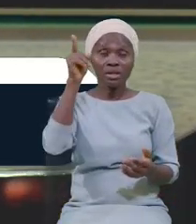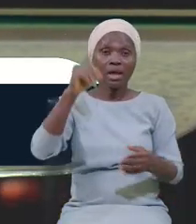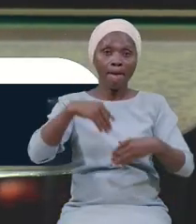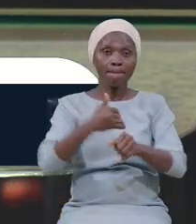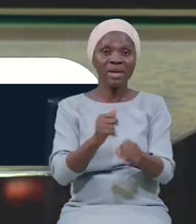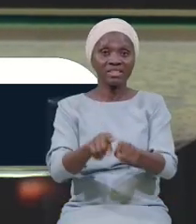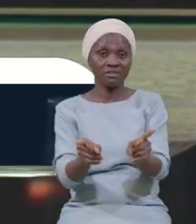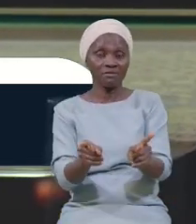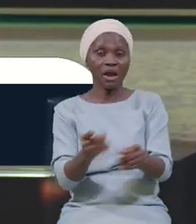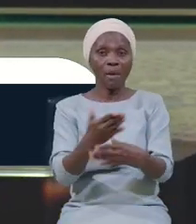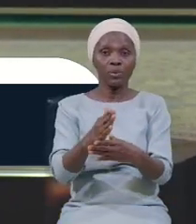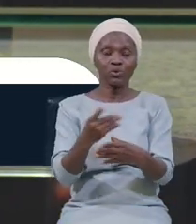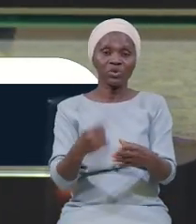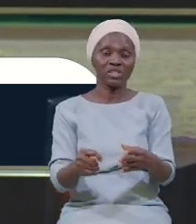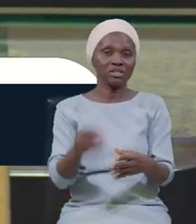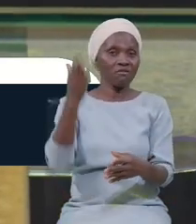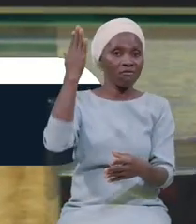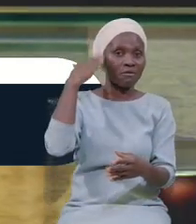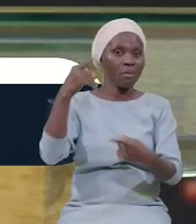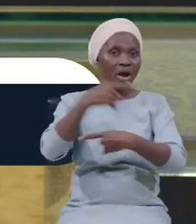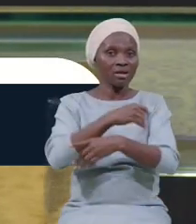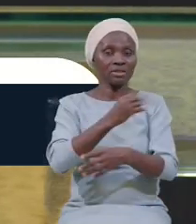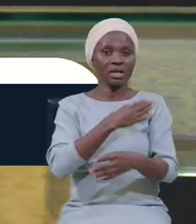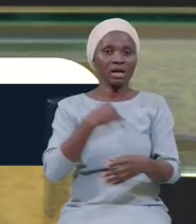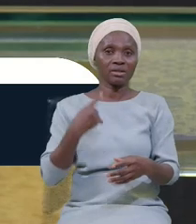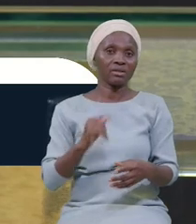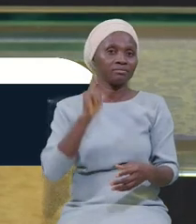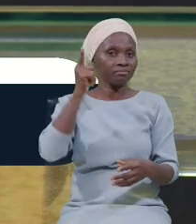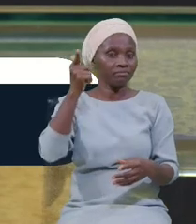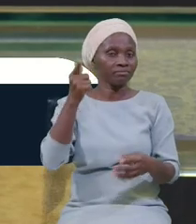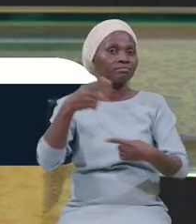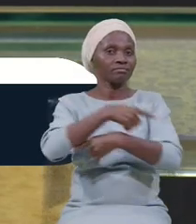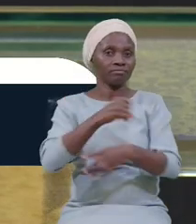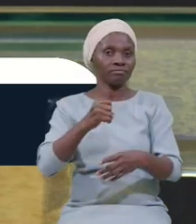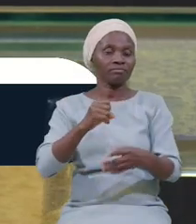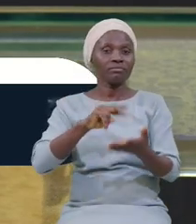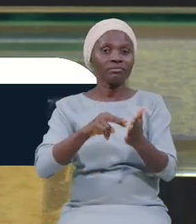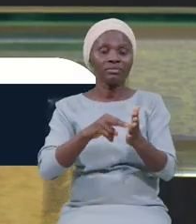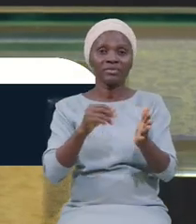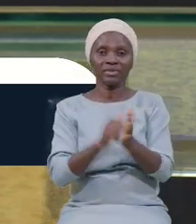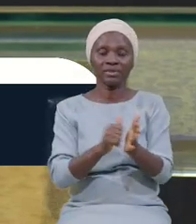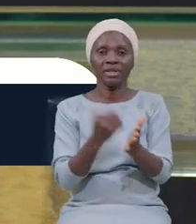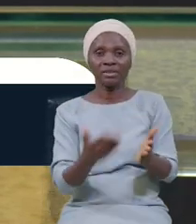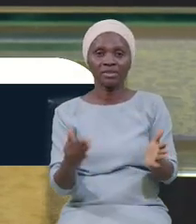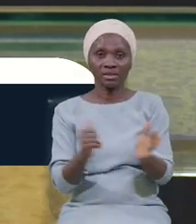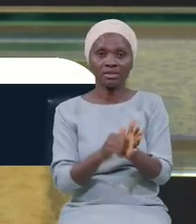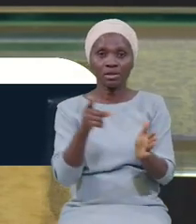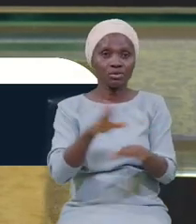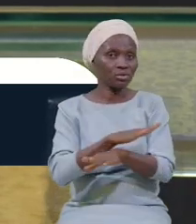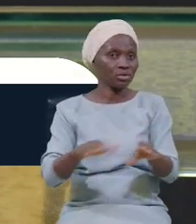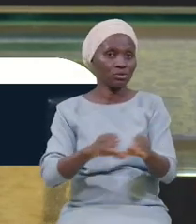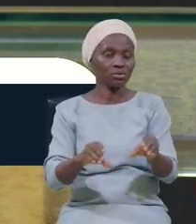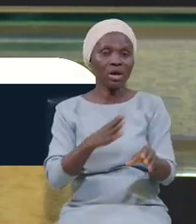les premiers jours et les derniers jours. C'est-à-dire que les choses qu'ils n'avaient pas faites, les choses auxquelles ils n'ont